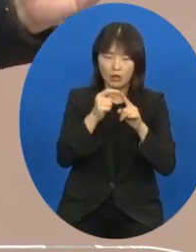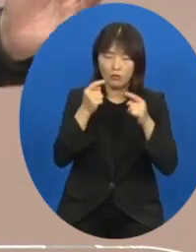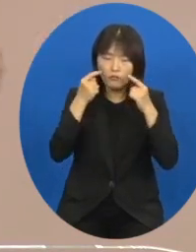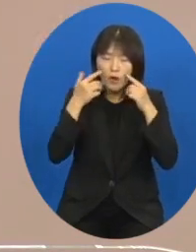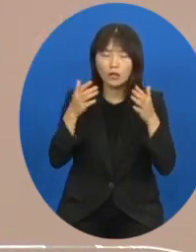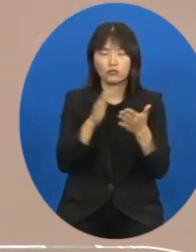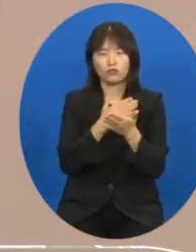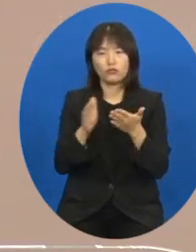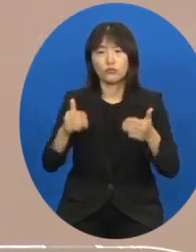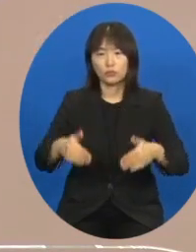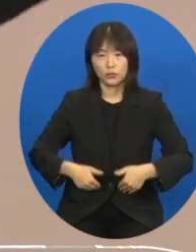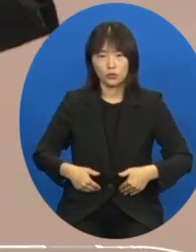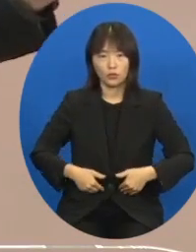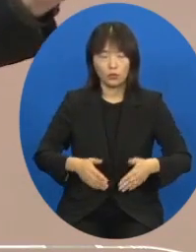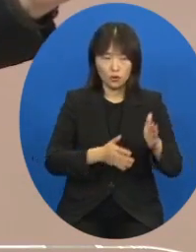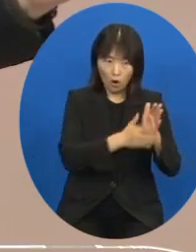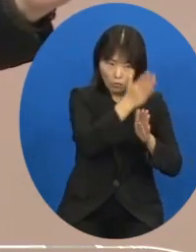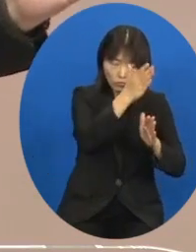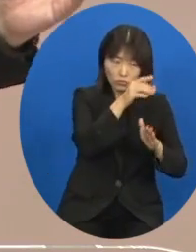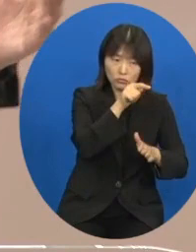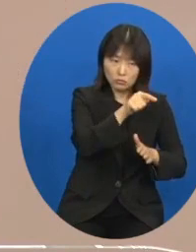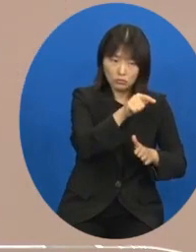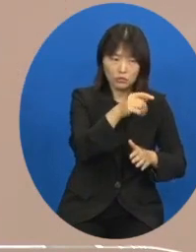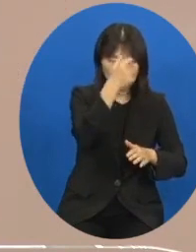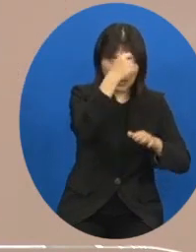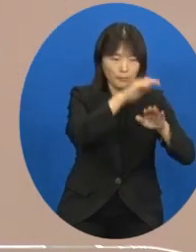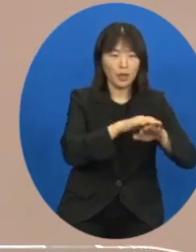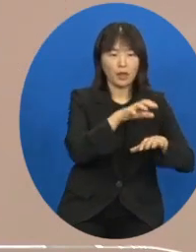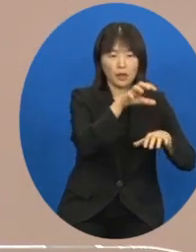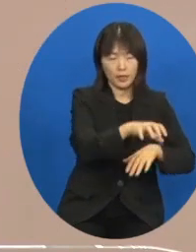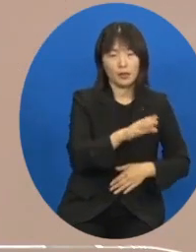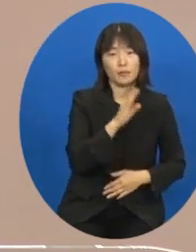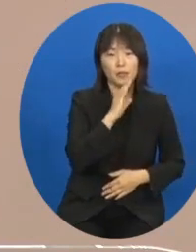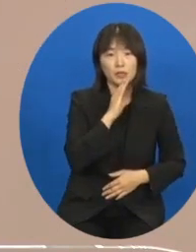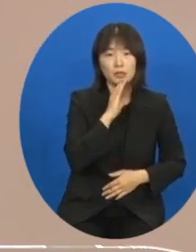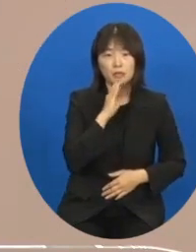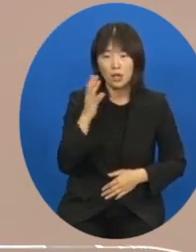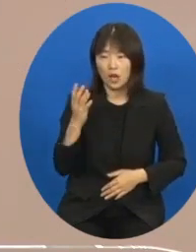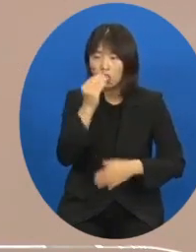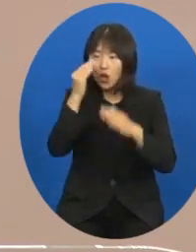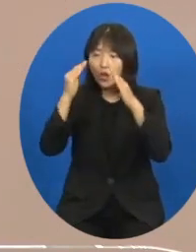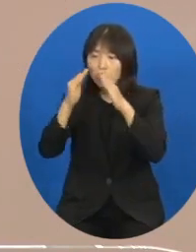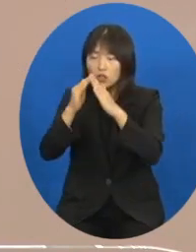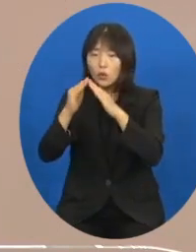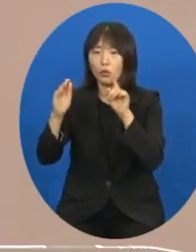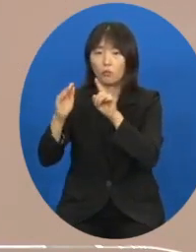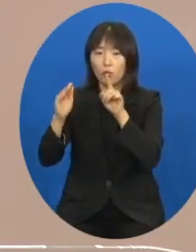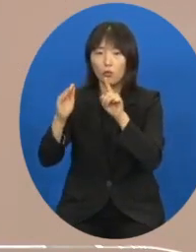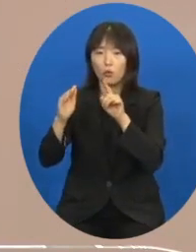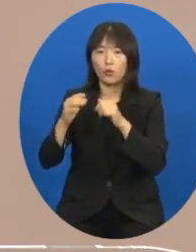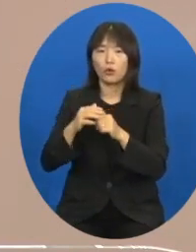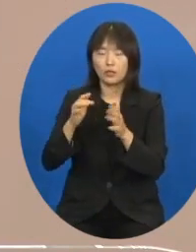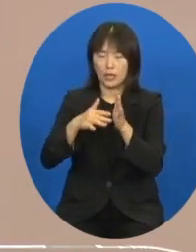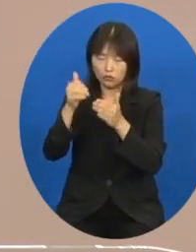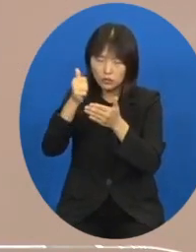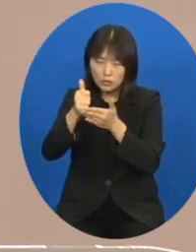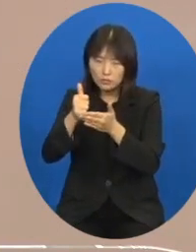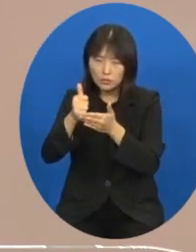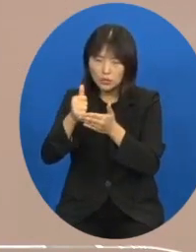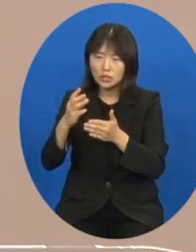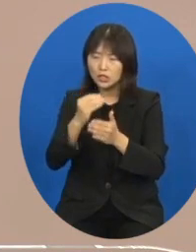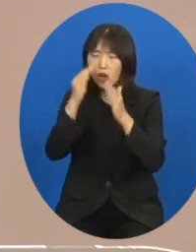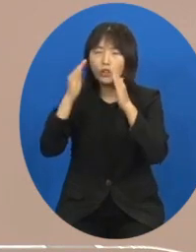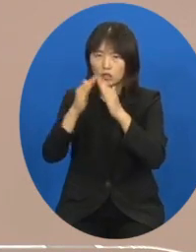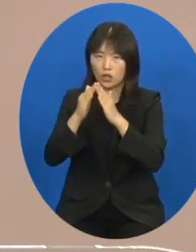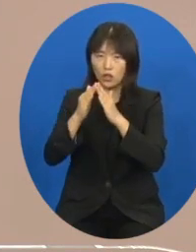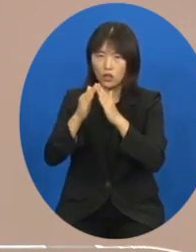건물로서의 예배당인 거죠. 성전은 예수님, 주님이 성전이시고,